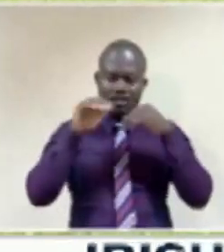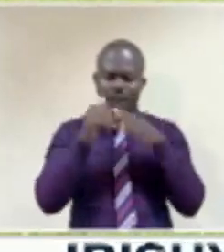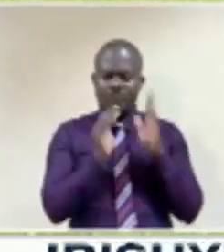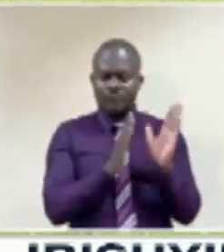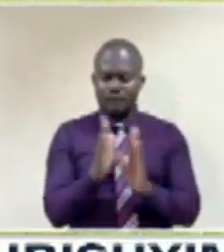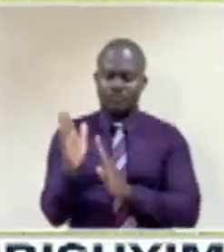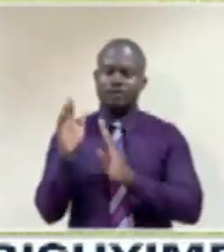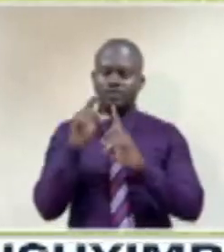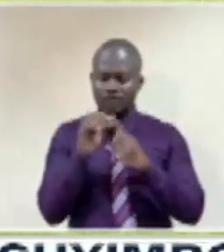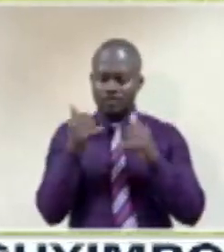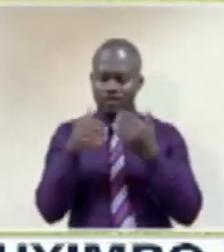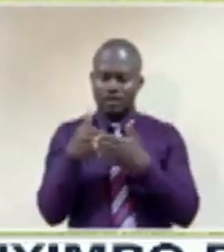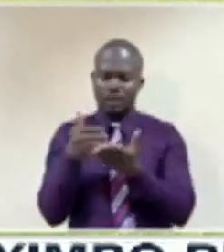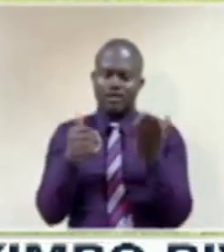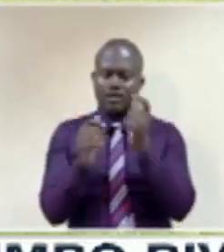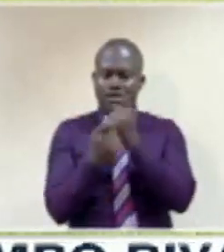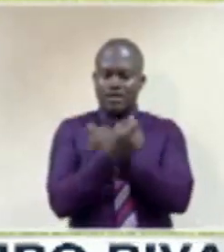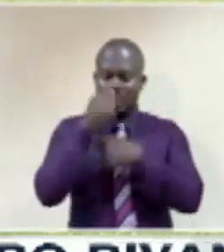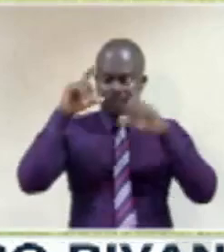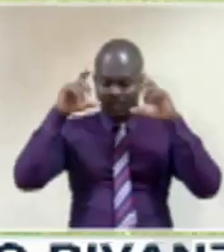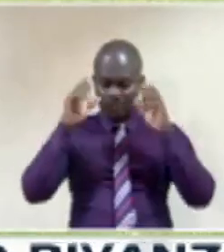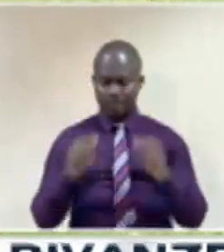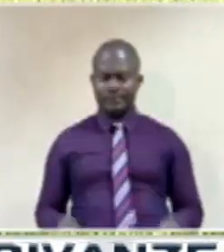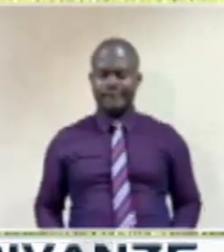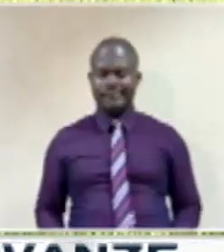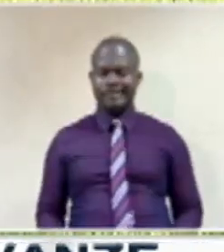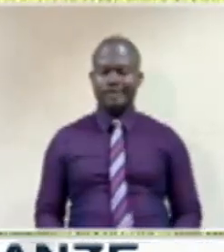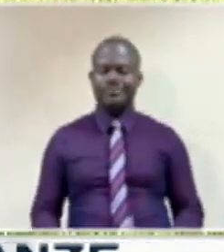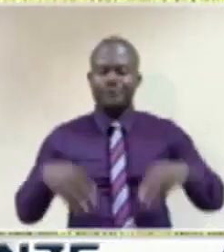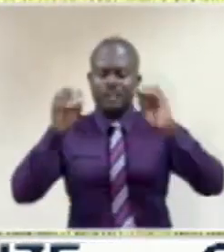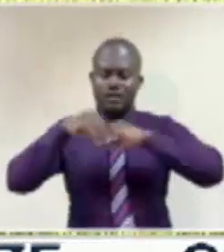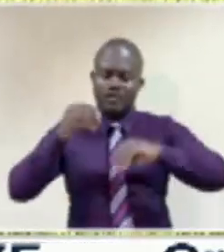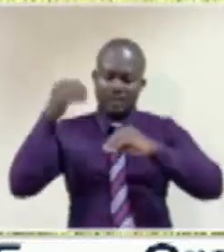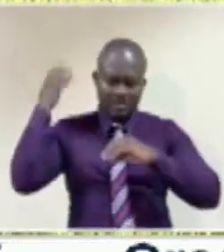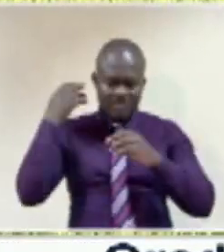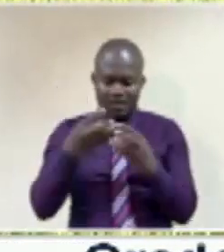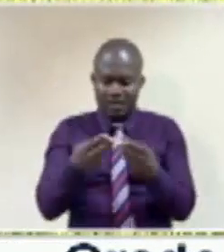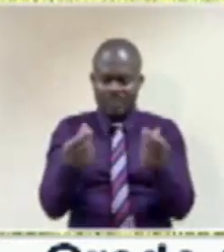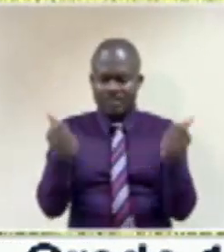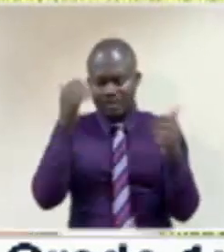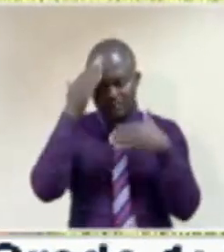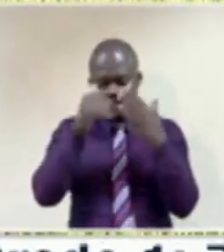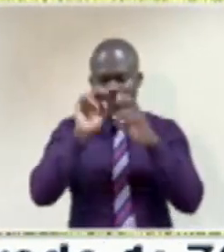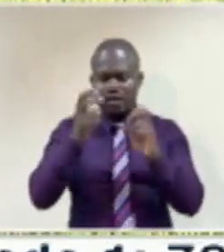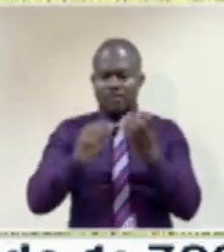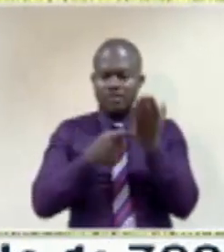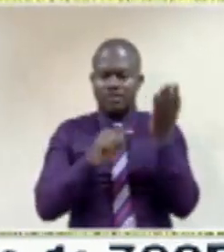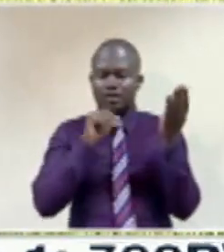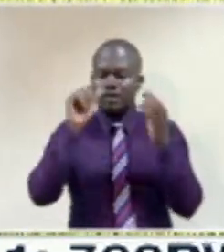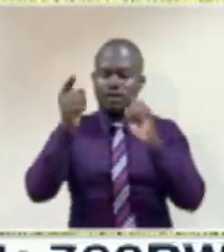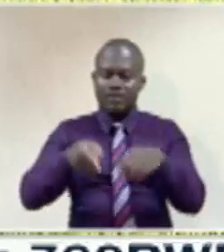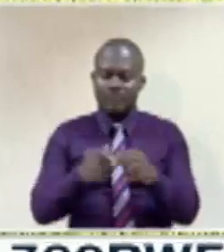imitunganyirize y'umuceri beza kuri ubu yahinduye isura. Umusaruro wajyaga wangirika kubera ko ryo koranabuhanga nta ryabaga